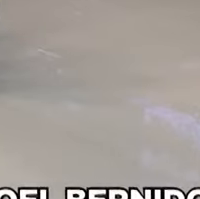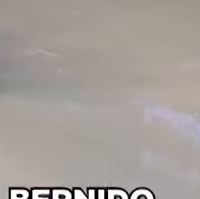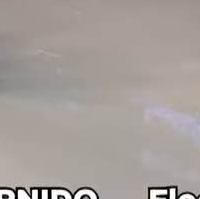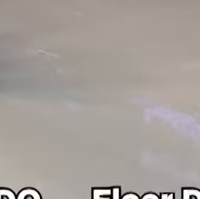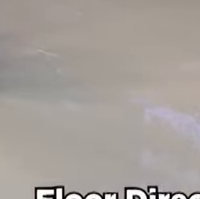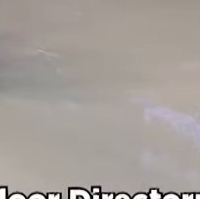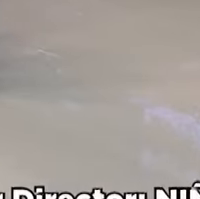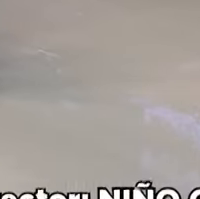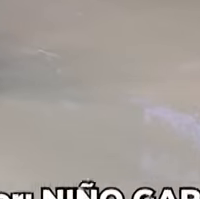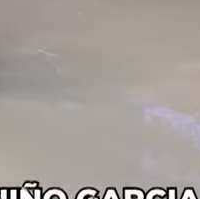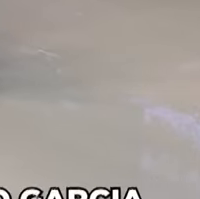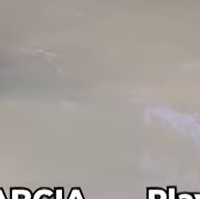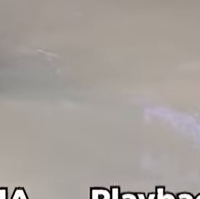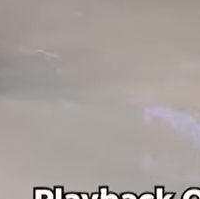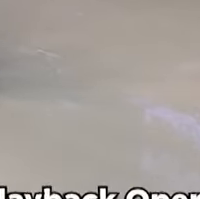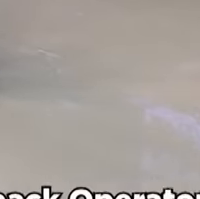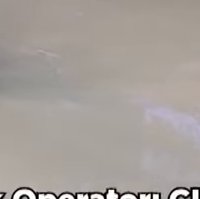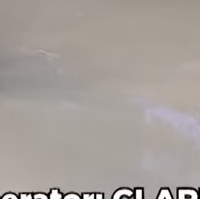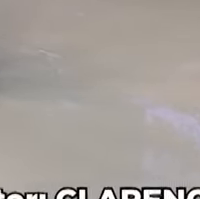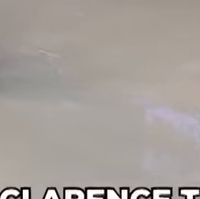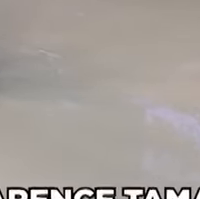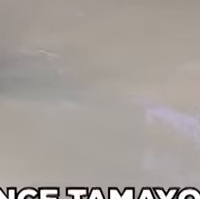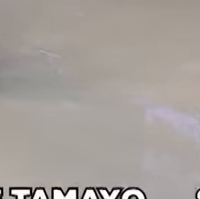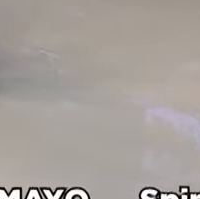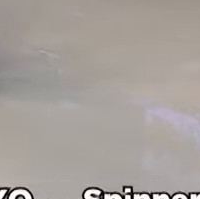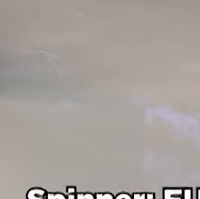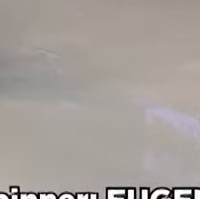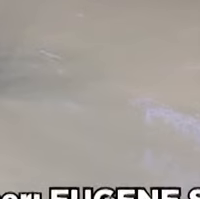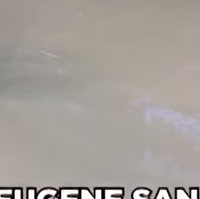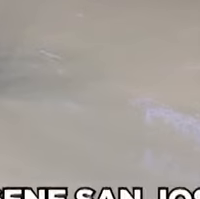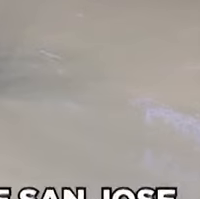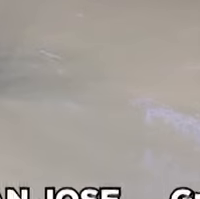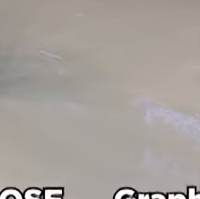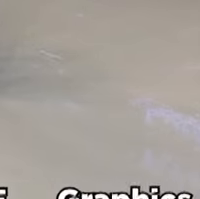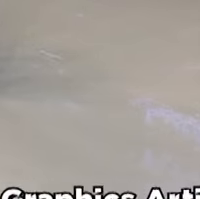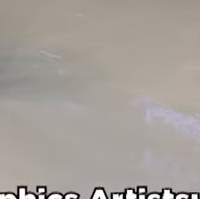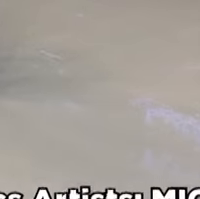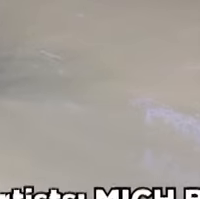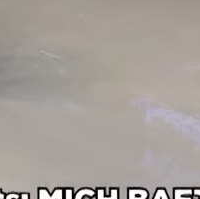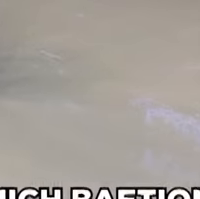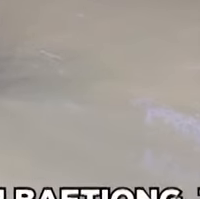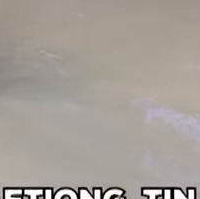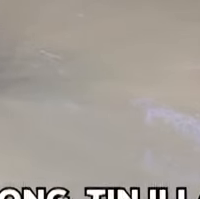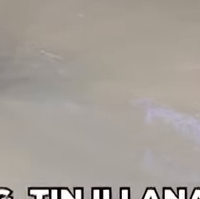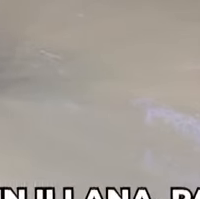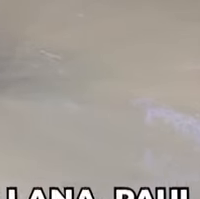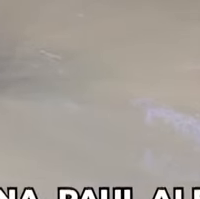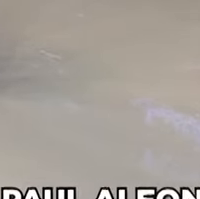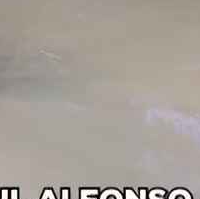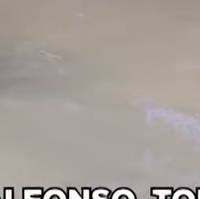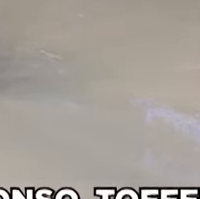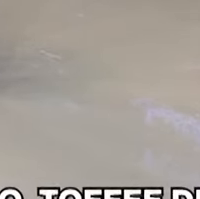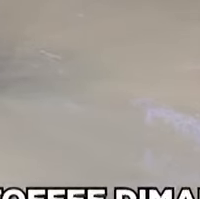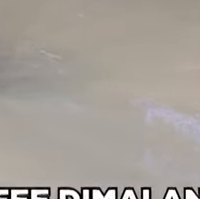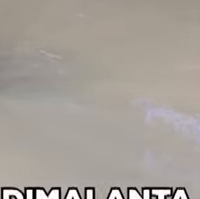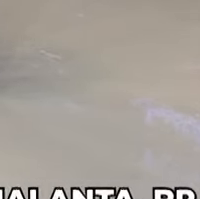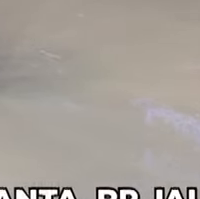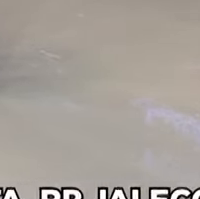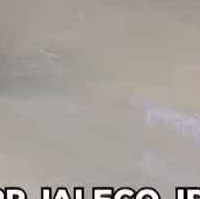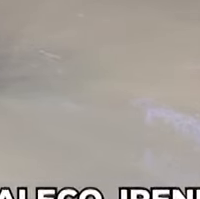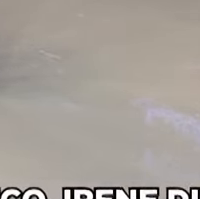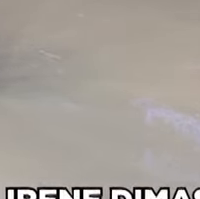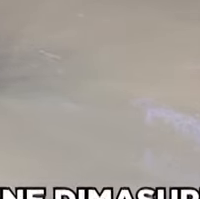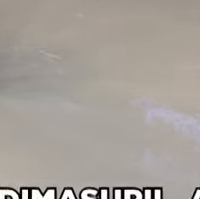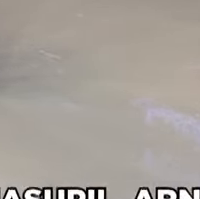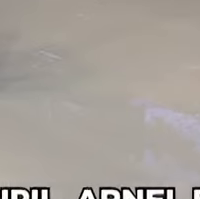dulas na sila. Uy, naman. Talaga. Congratulations. Gilas, go Gilas. Next, FIBA naman, FIBA.